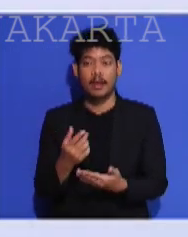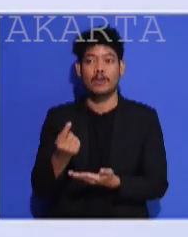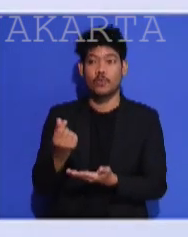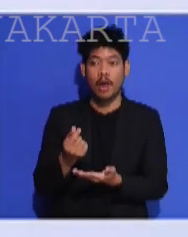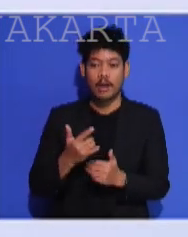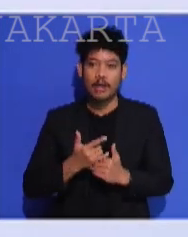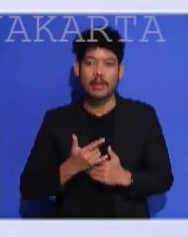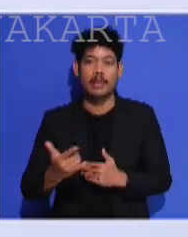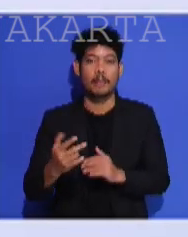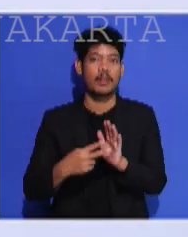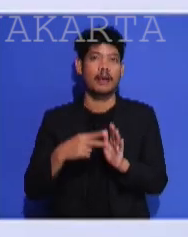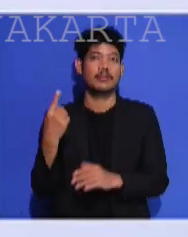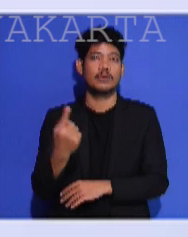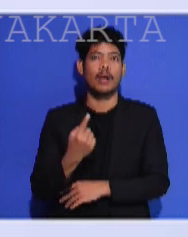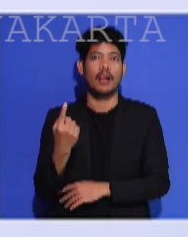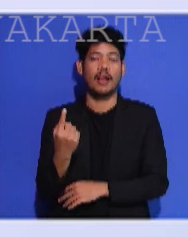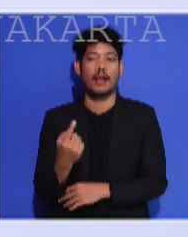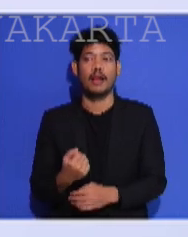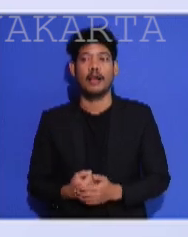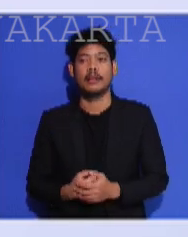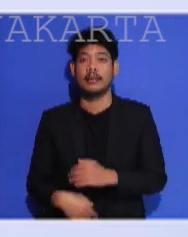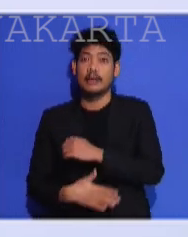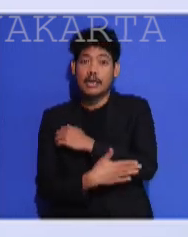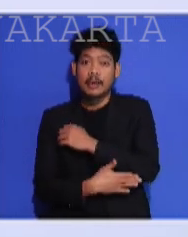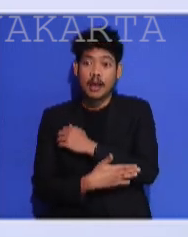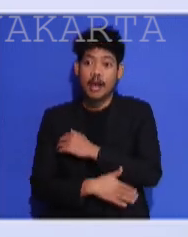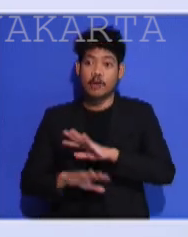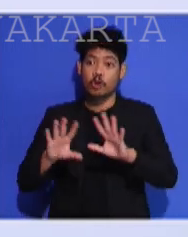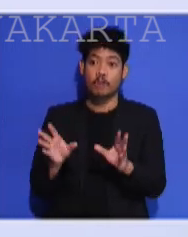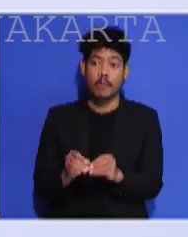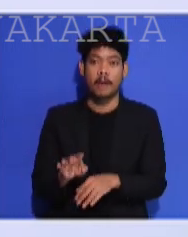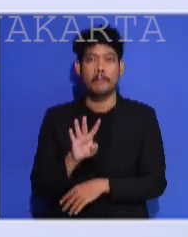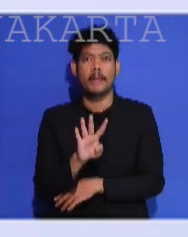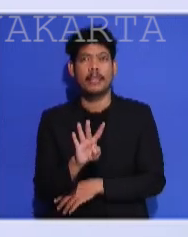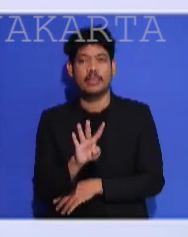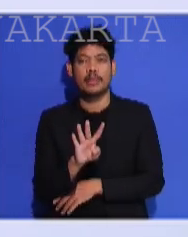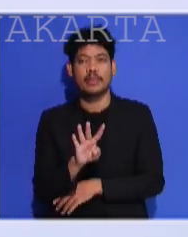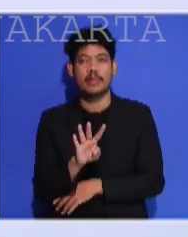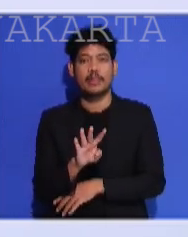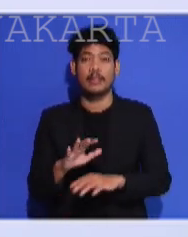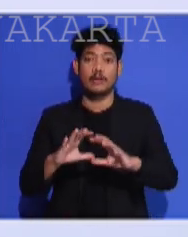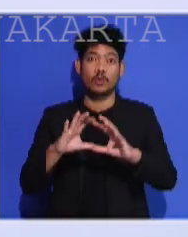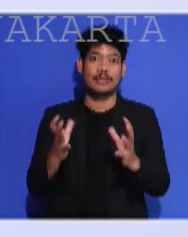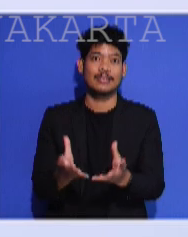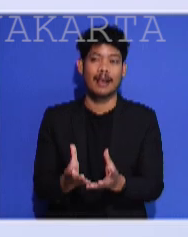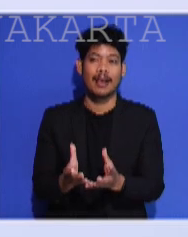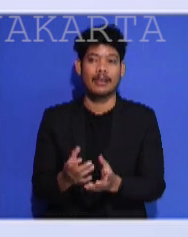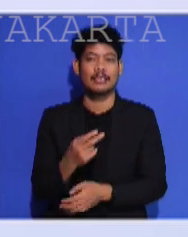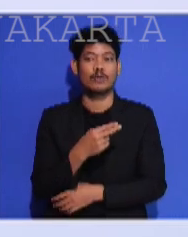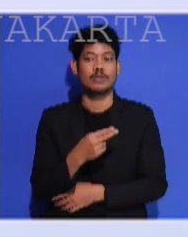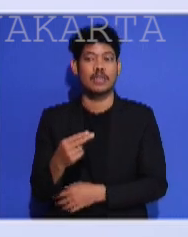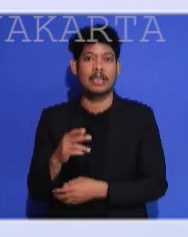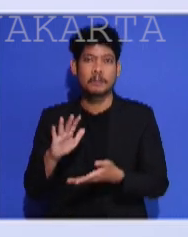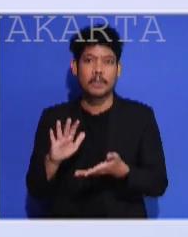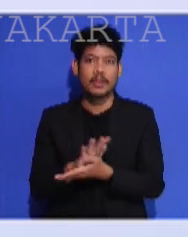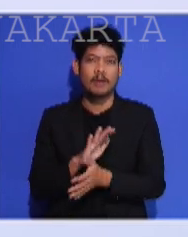nasional sebagai negara dengan populasi keempat terbesar di dunia Indonesia memiliki potensi yang sangat